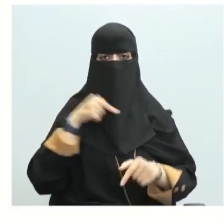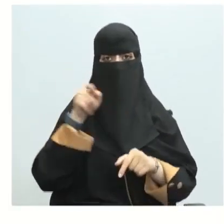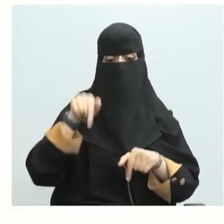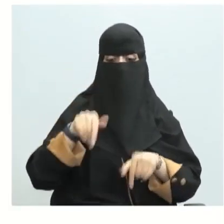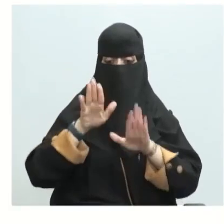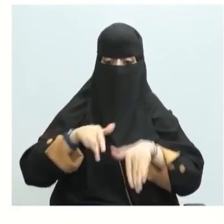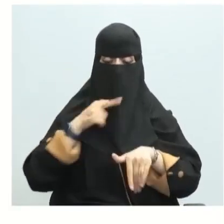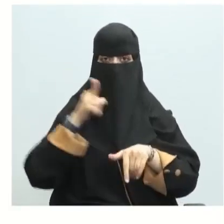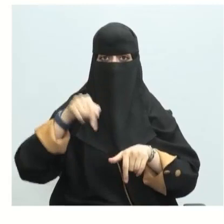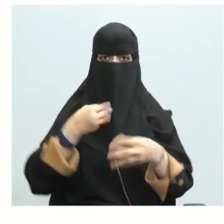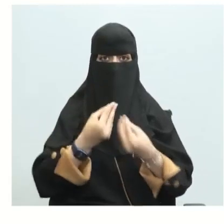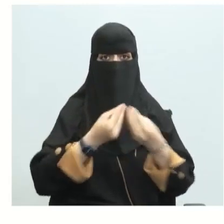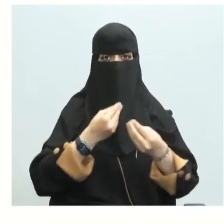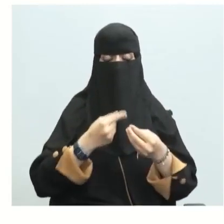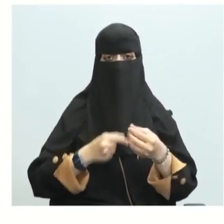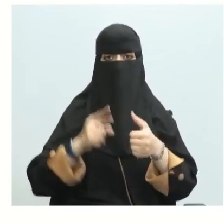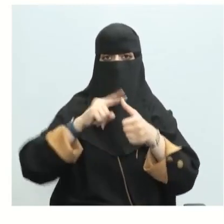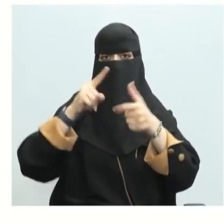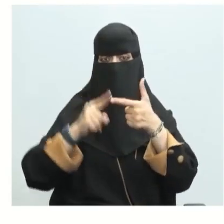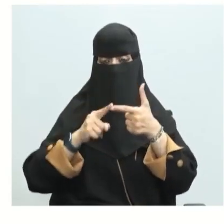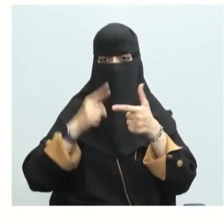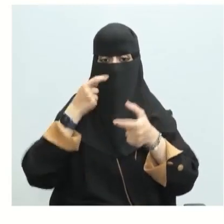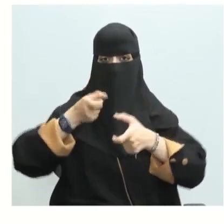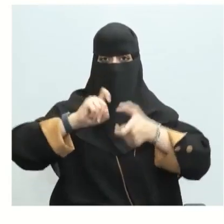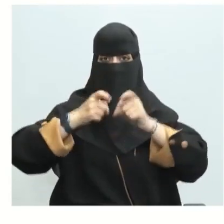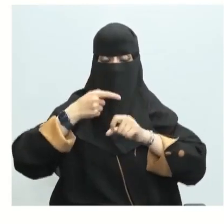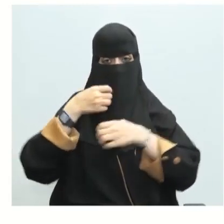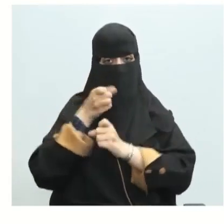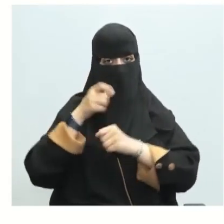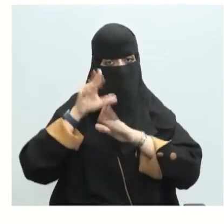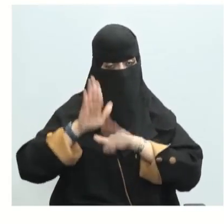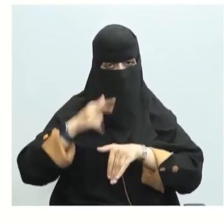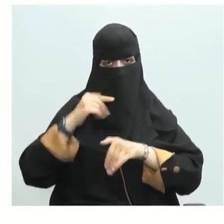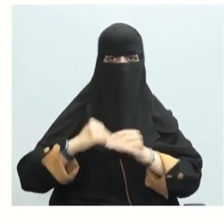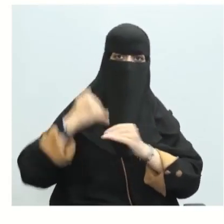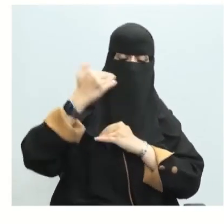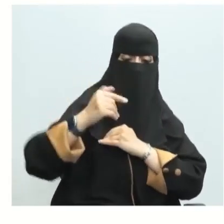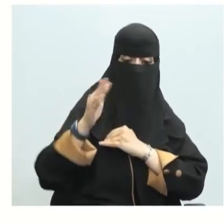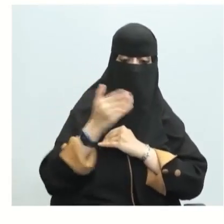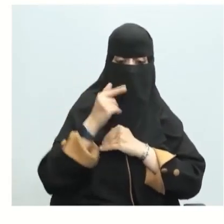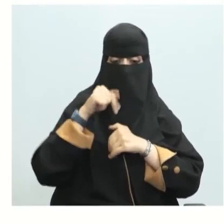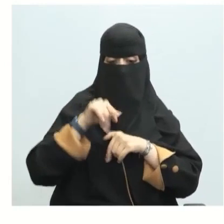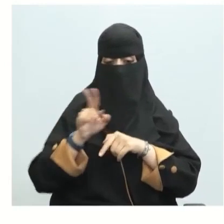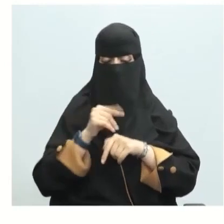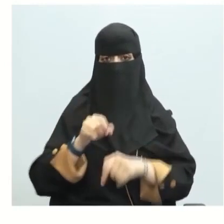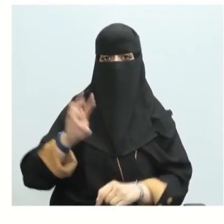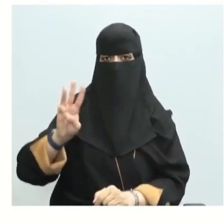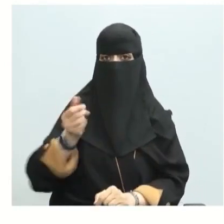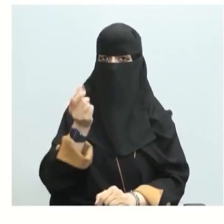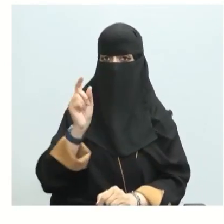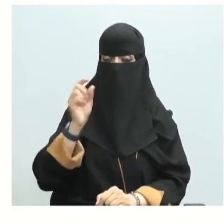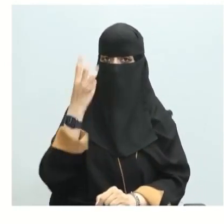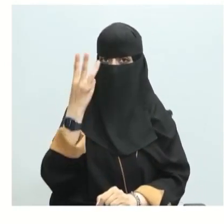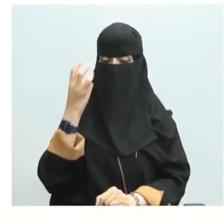هذا التفاعل بخطوتين اذا التجارب المختبريه تجرى لانتاج ثالث اكسيد الكبريت لتحديد